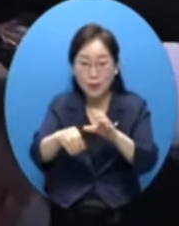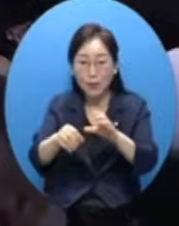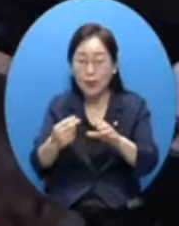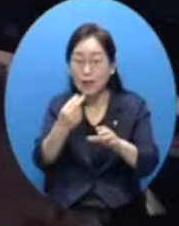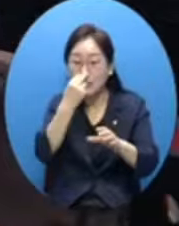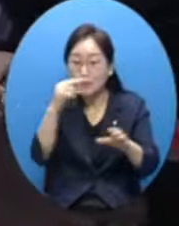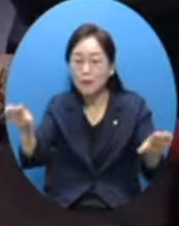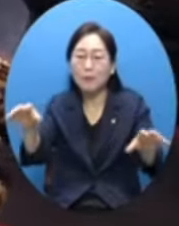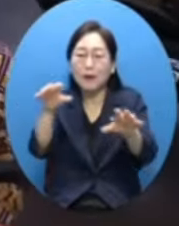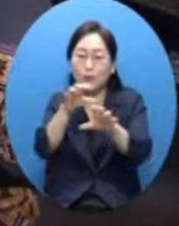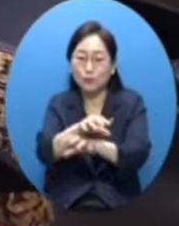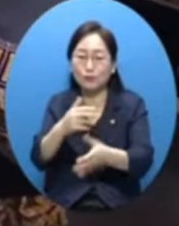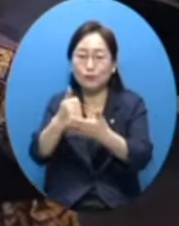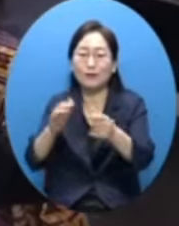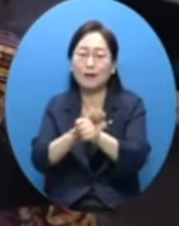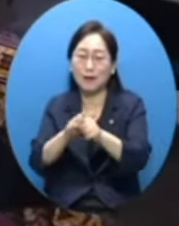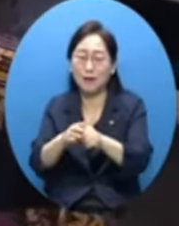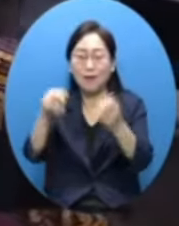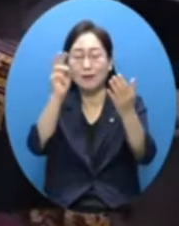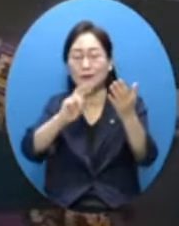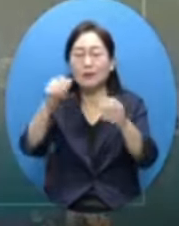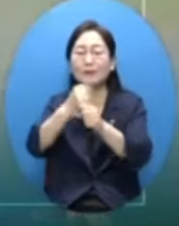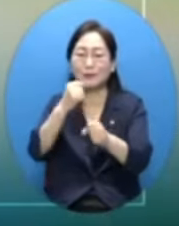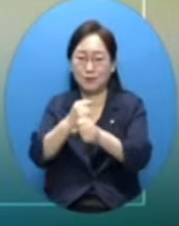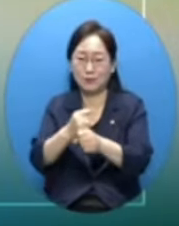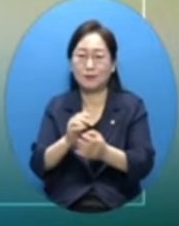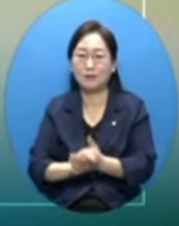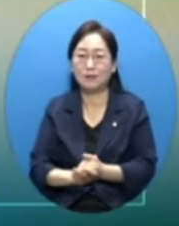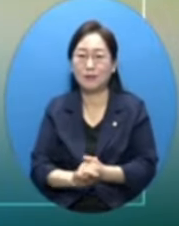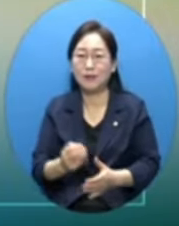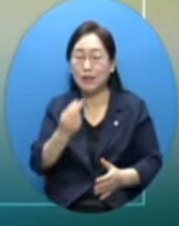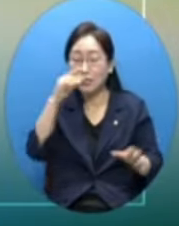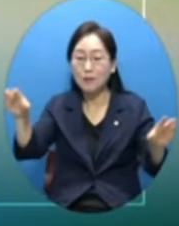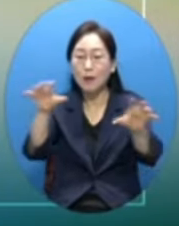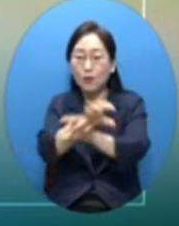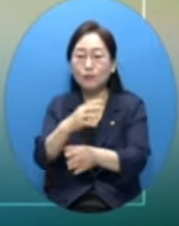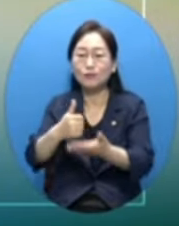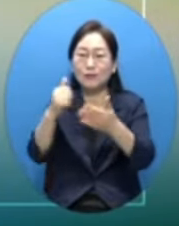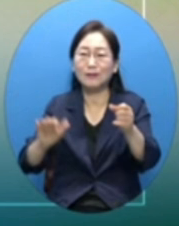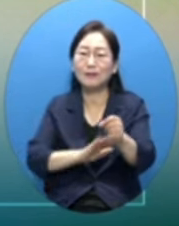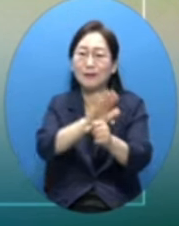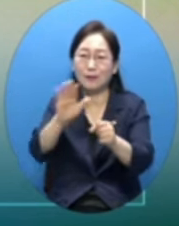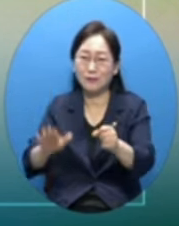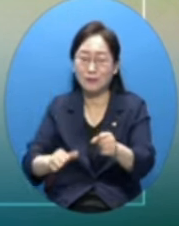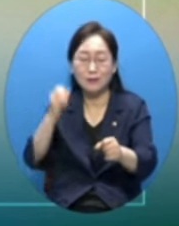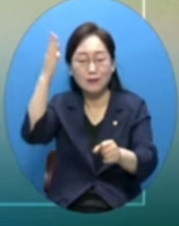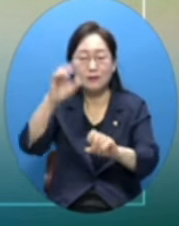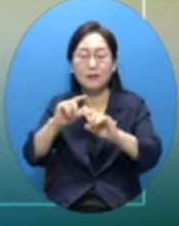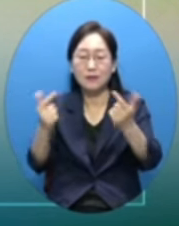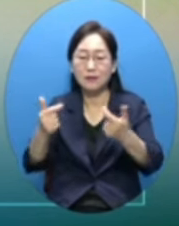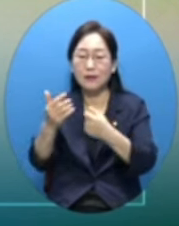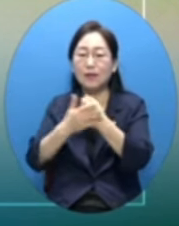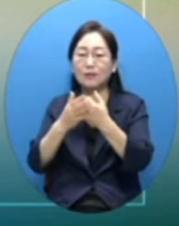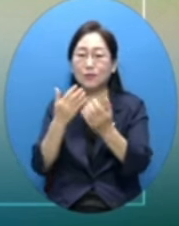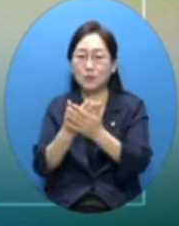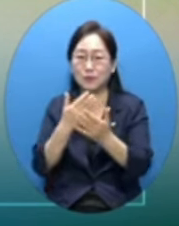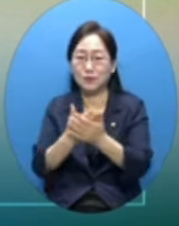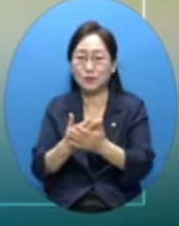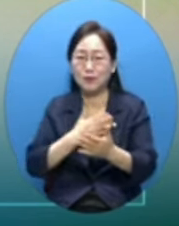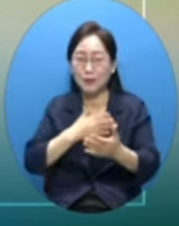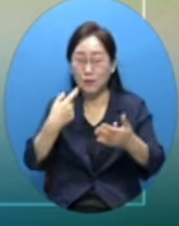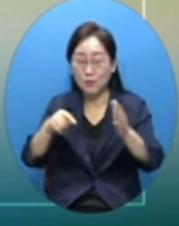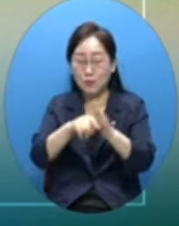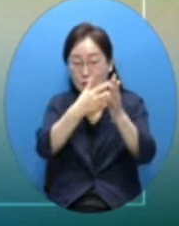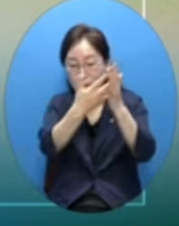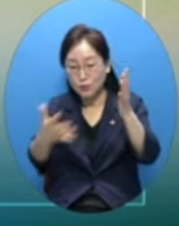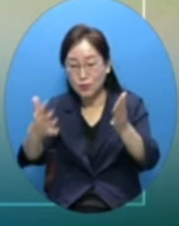바꾼 주의 사랑이라 찬양을 졌습니다 생명과 바꾼 주의 사랑을 잊지 않게 하소서 나를 위해